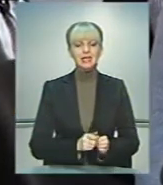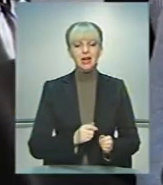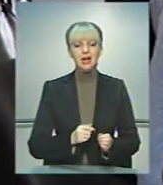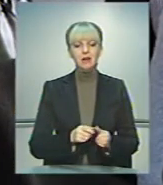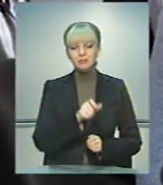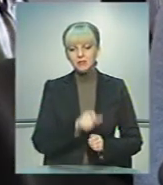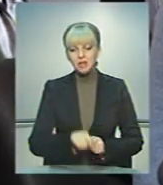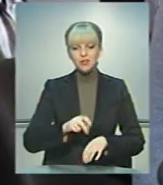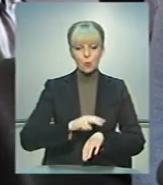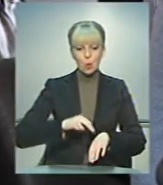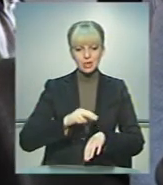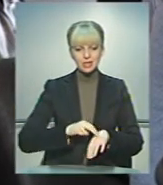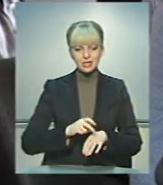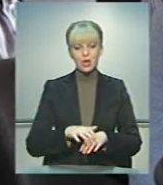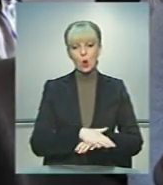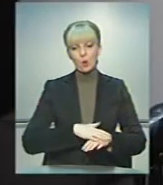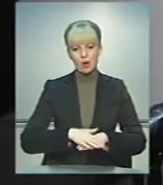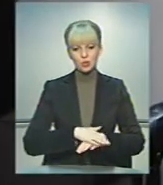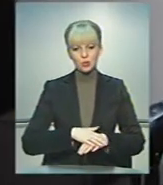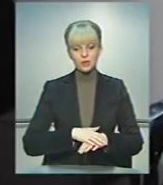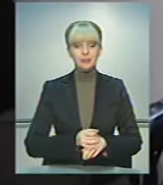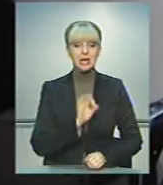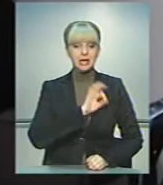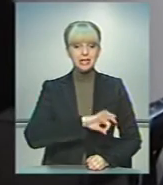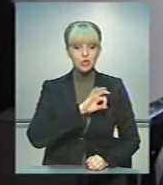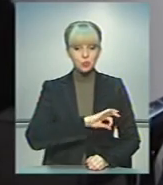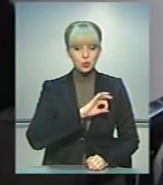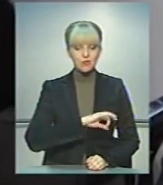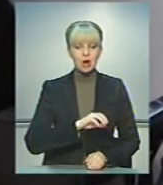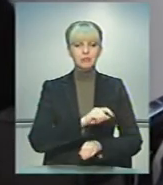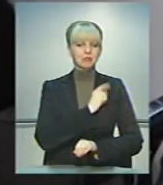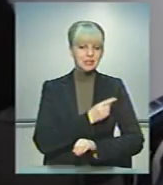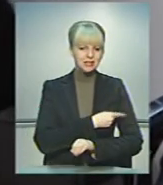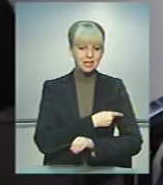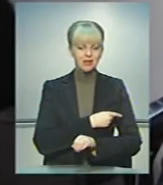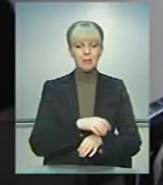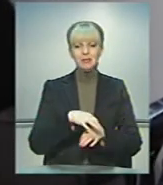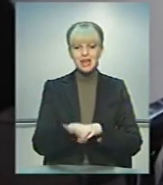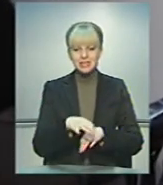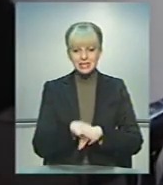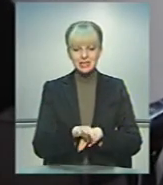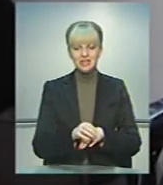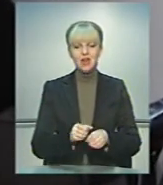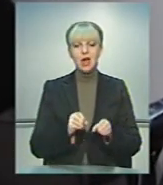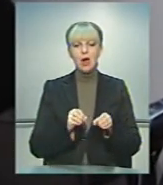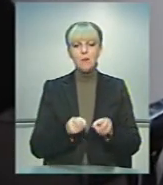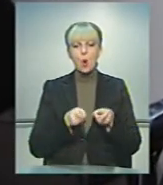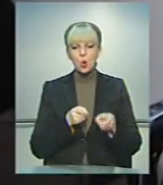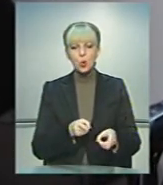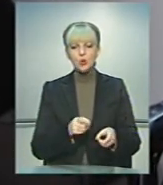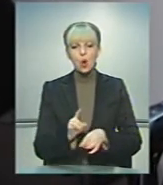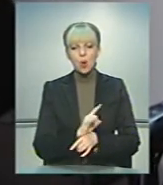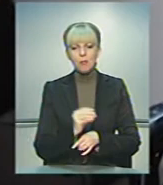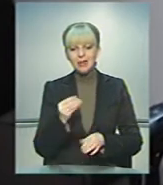особового складу поліції і громадськості. Застосування сили, насильства, погроз, обману,